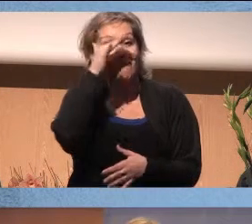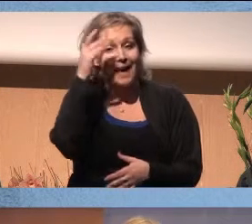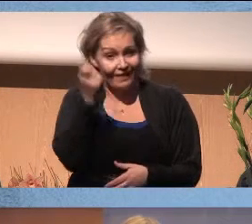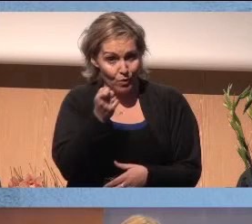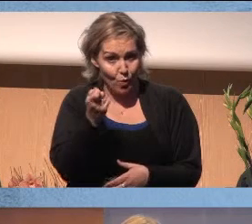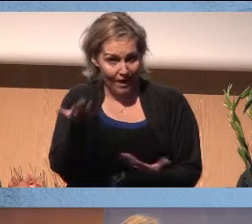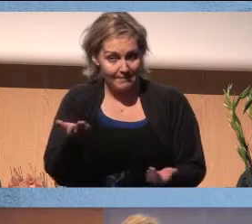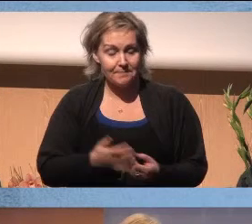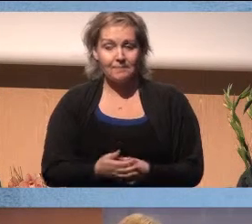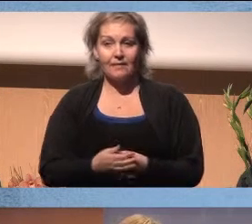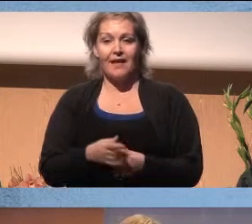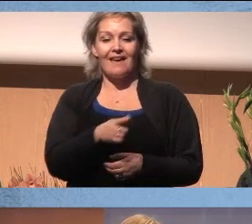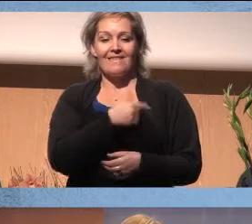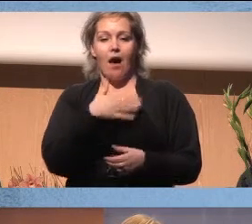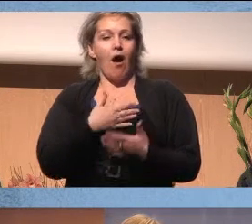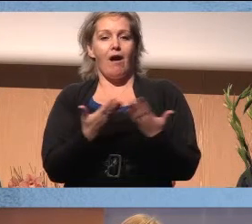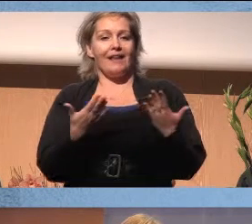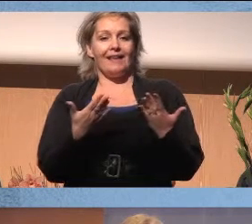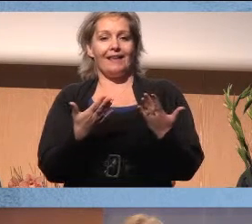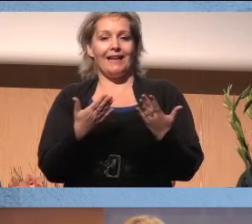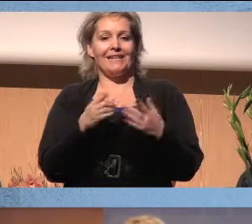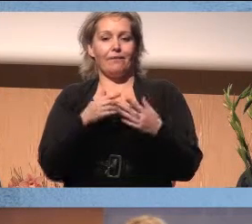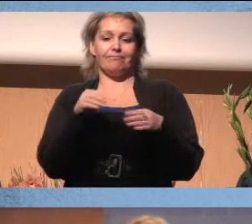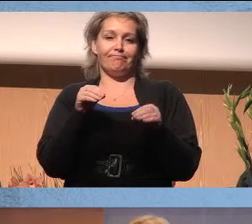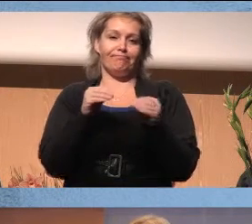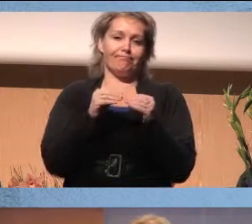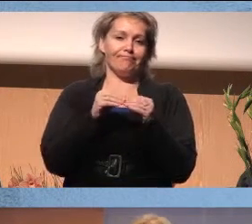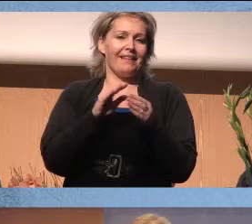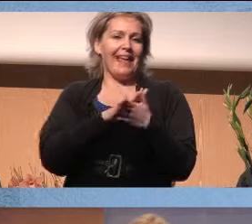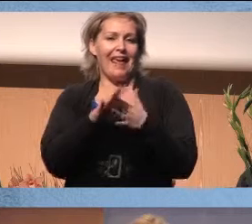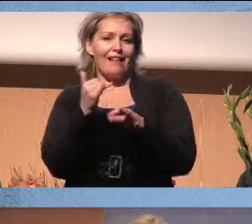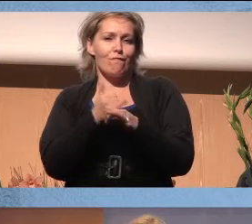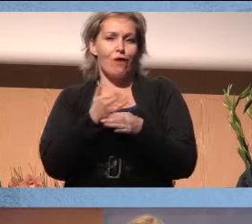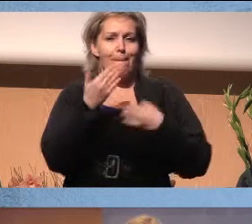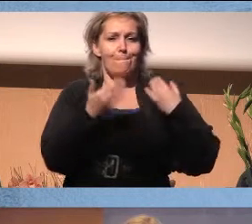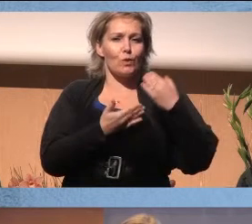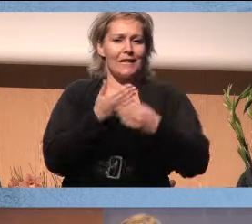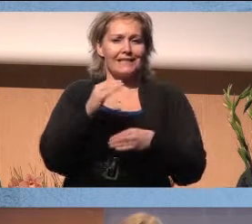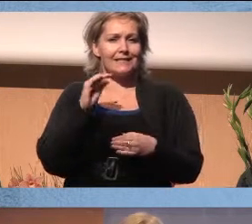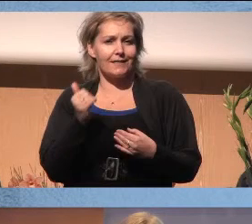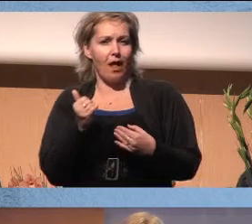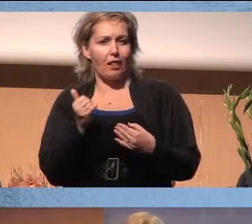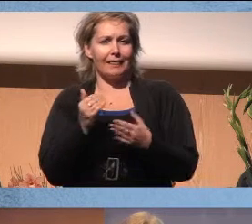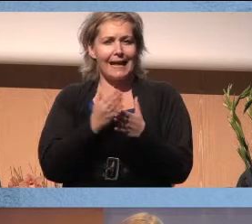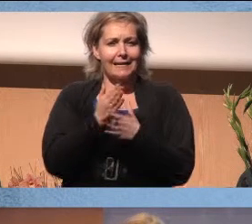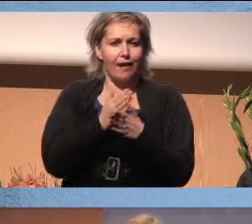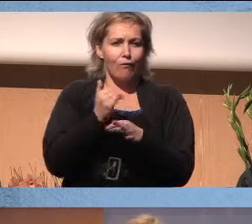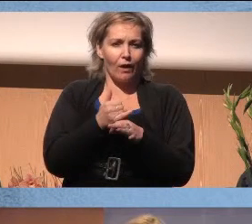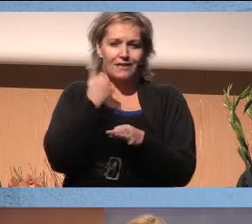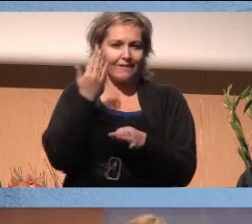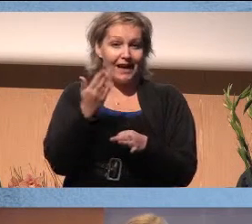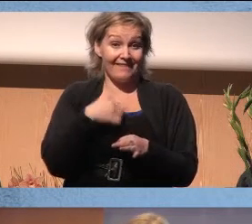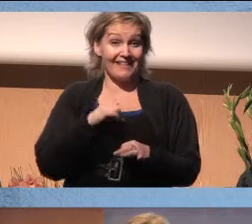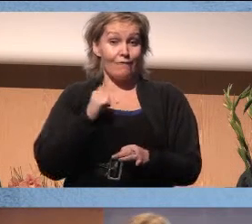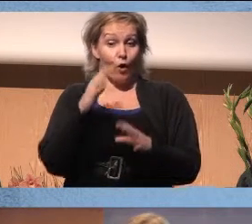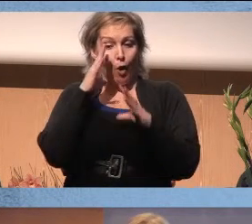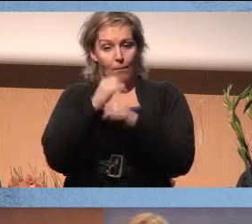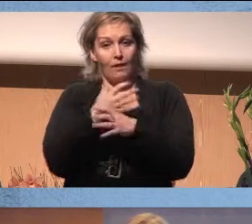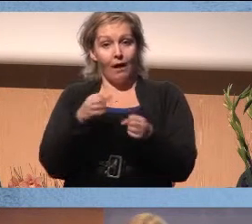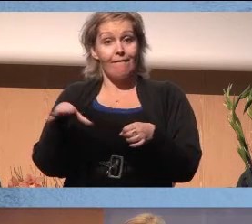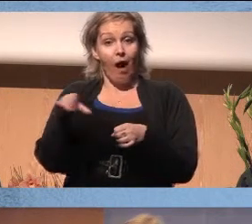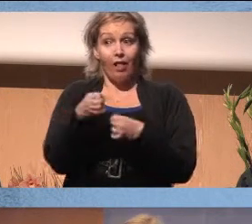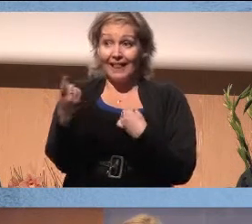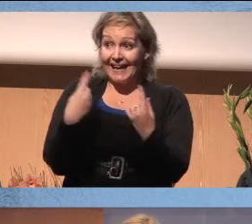noe. Og vi har ikke rigget oss helt til på hvordan den prosessen skal i detalj være. Vi selvfølgelig opptatt av